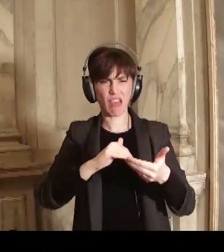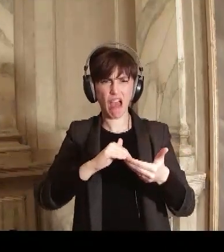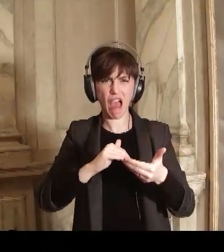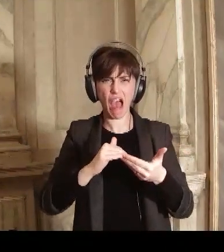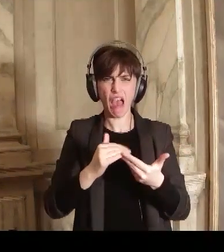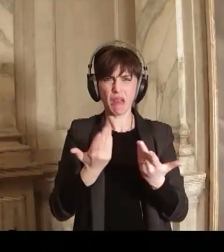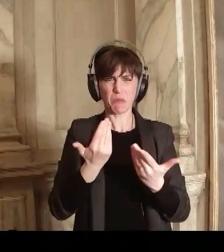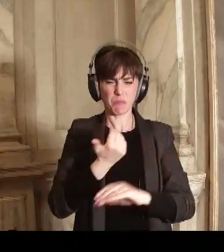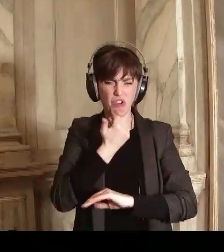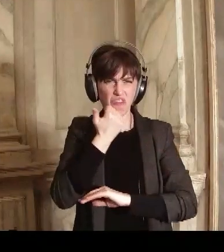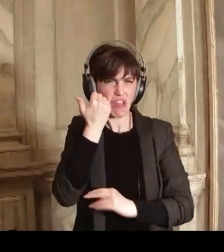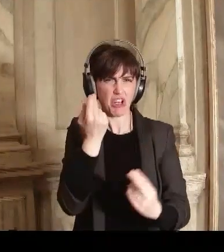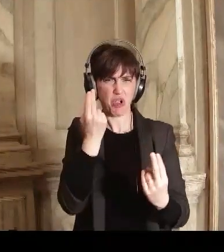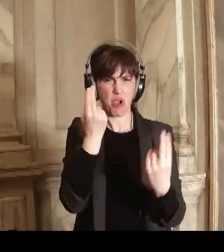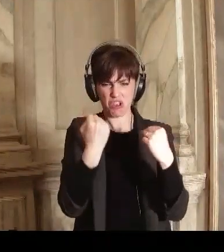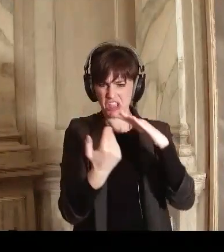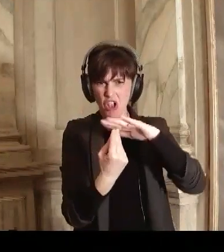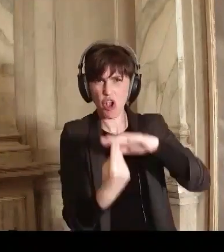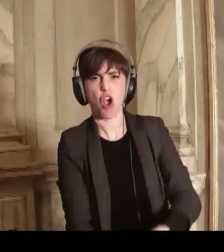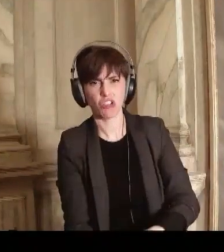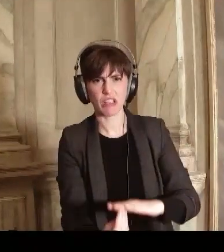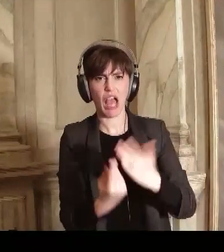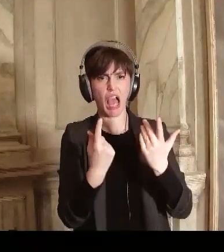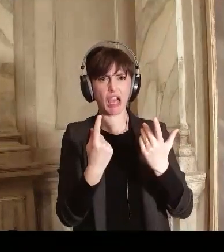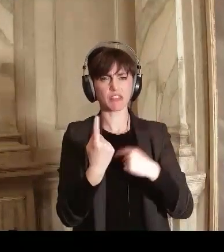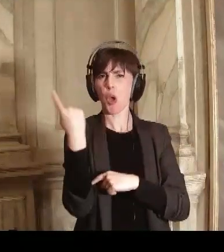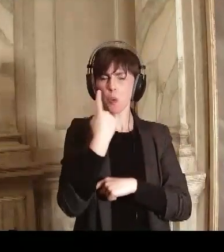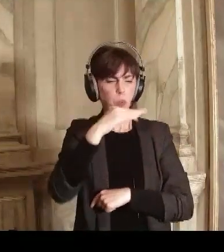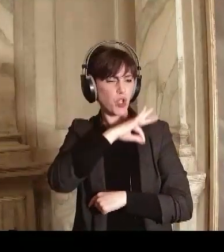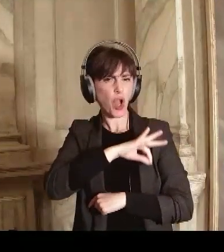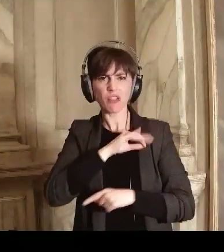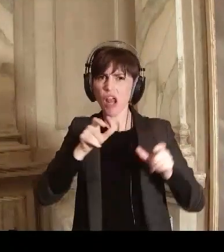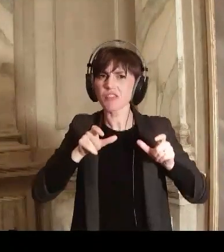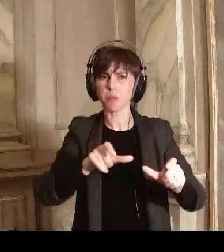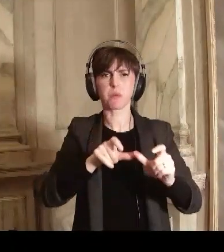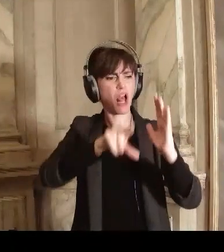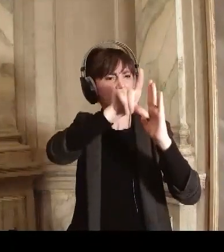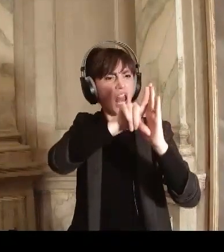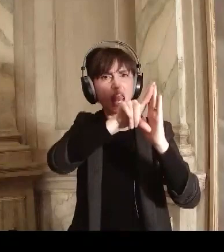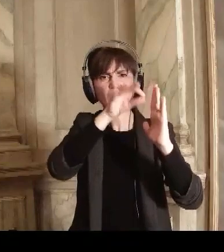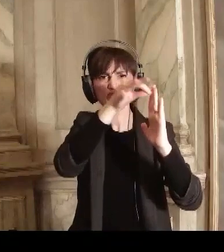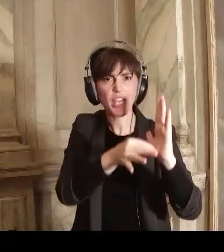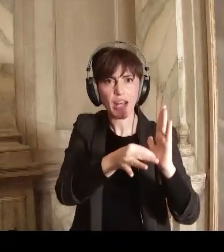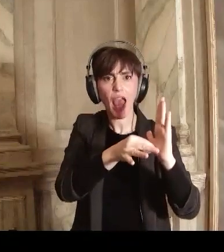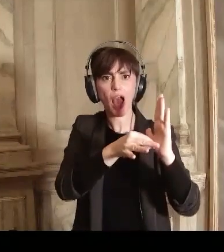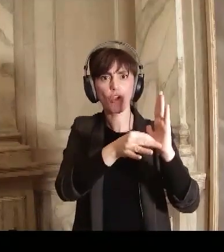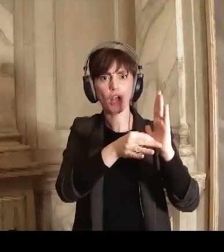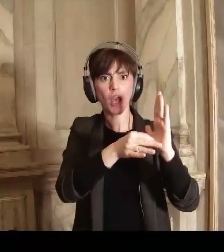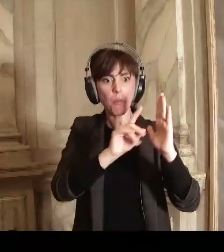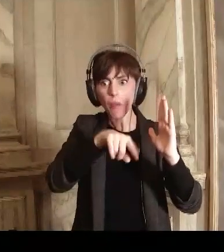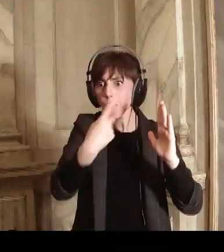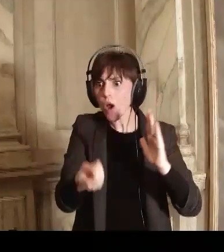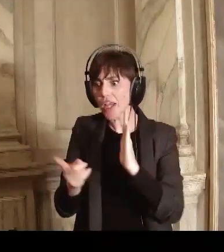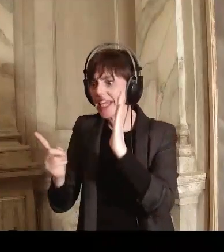che struttura solo leggi e regole, limitando la possibilità di immaginazione, che viola diritti discriminando adulti e